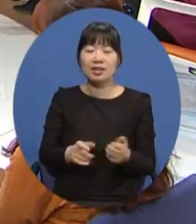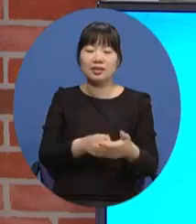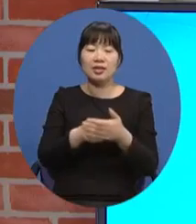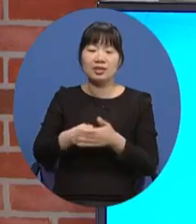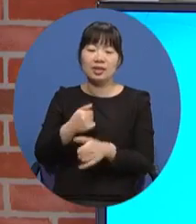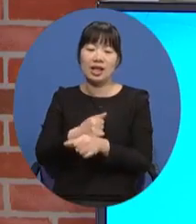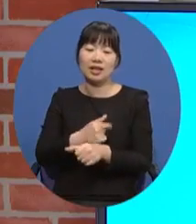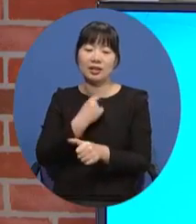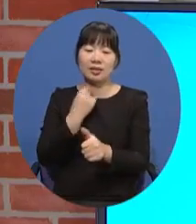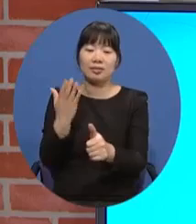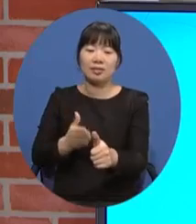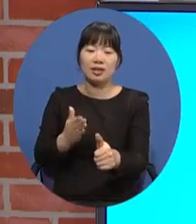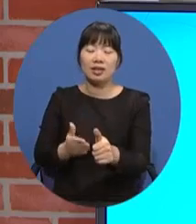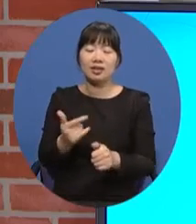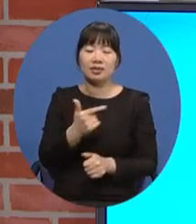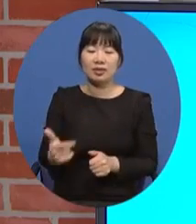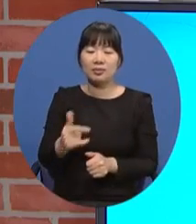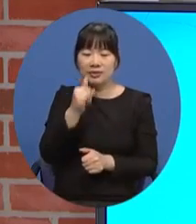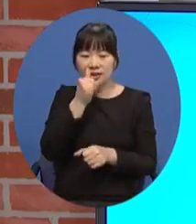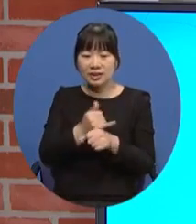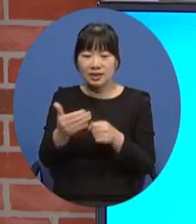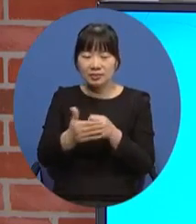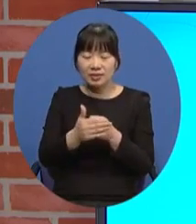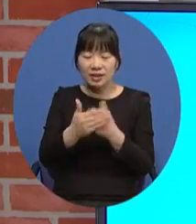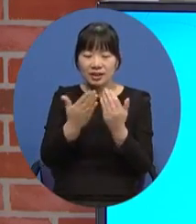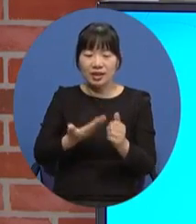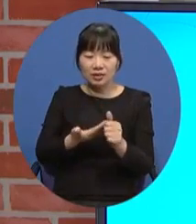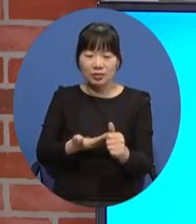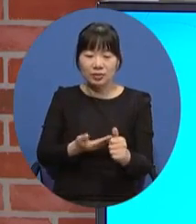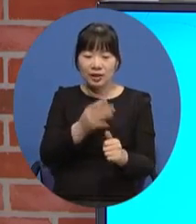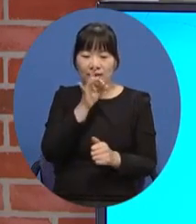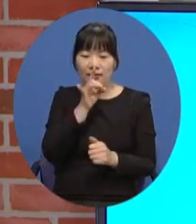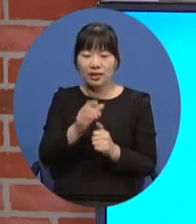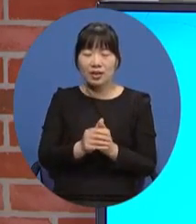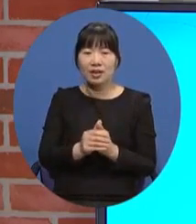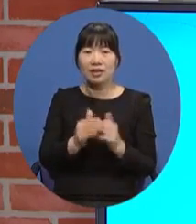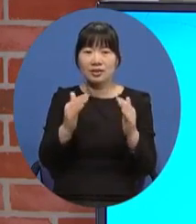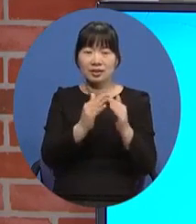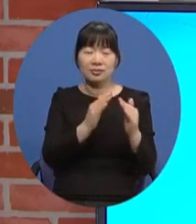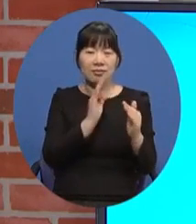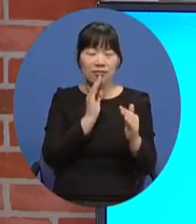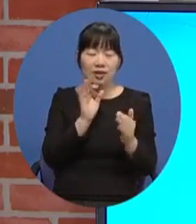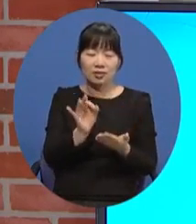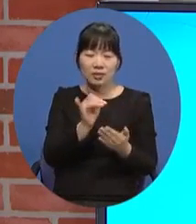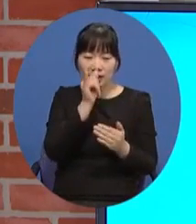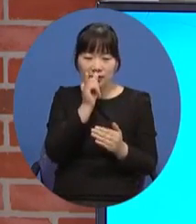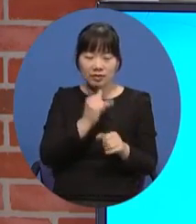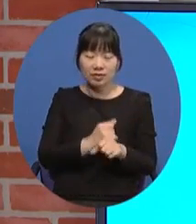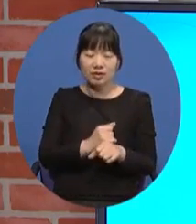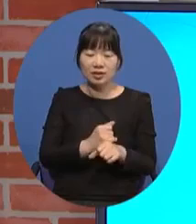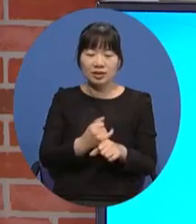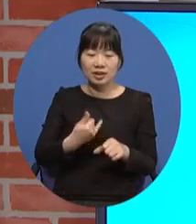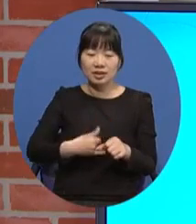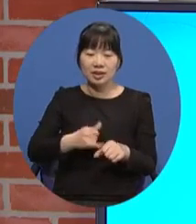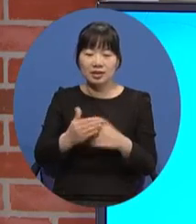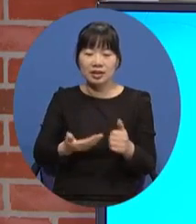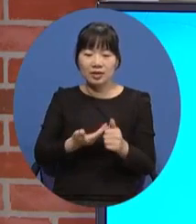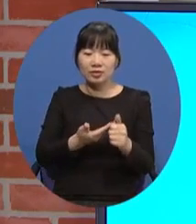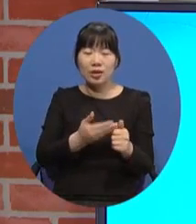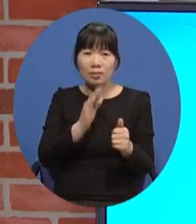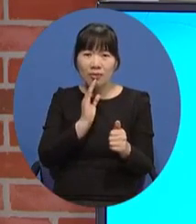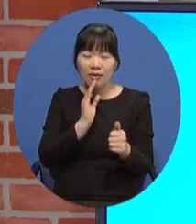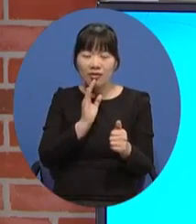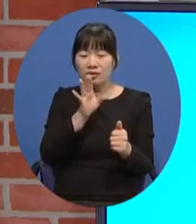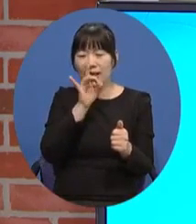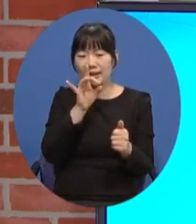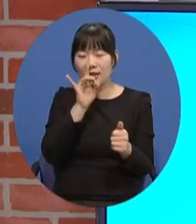했으면 좋겠습니다. 너무 있다고 다 주면 안 됩니다. 집에도 그렇잖아요. 돈 있다고 돈 보고 아야 달락한 데 다 주는 쳐서는